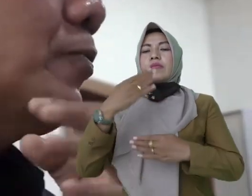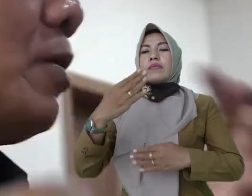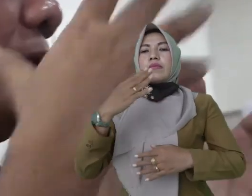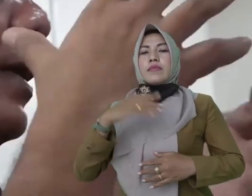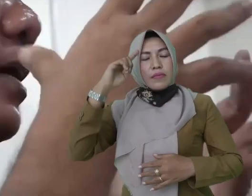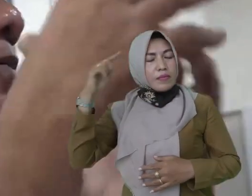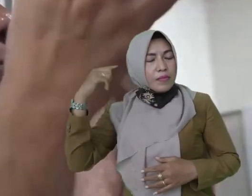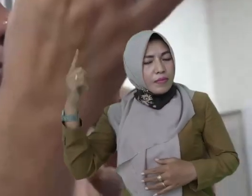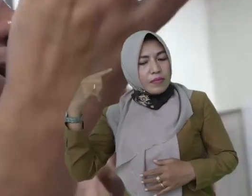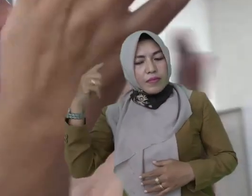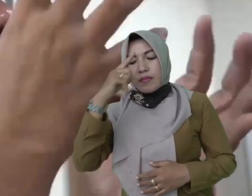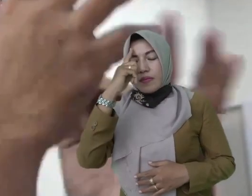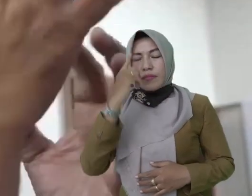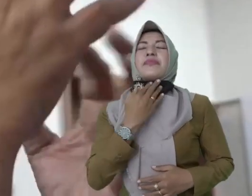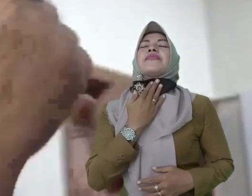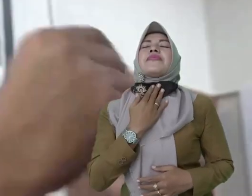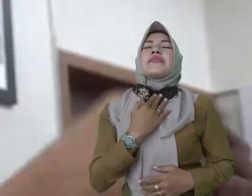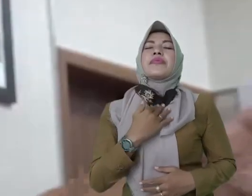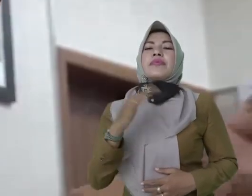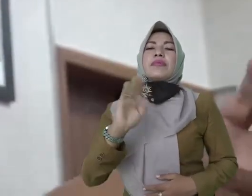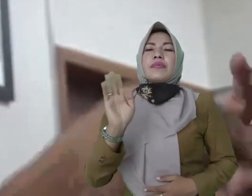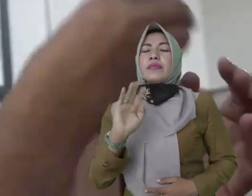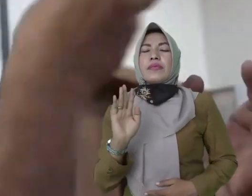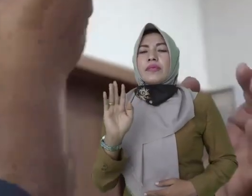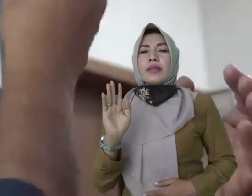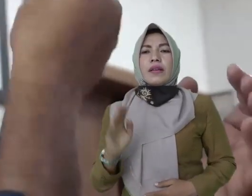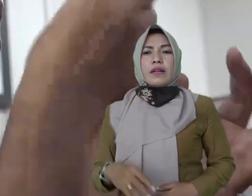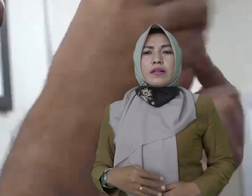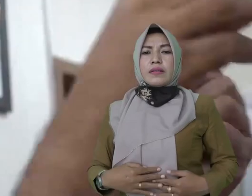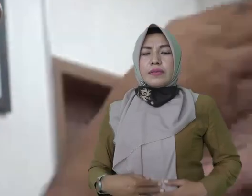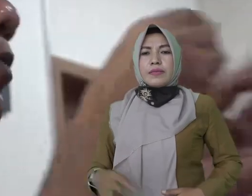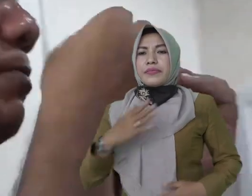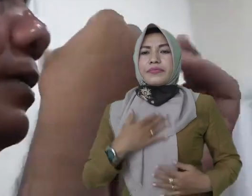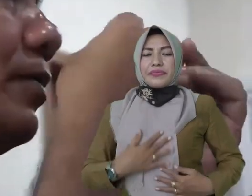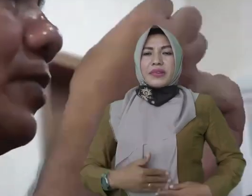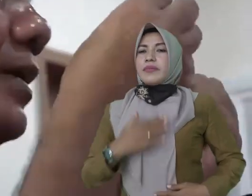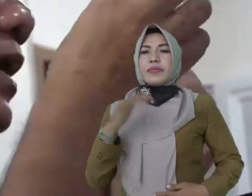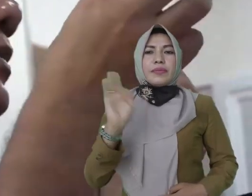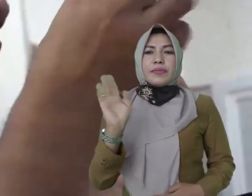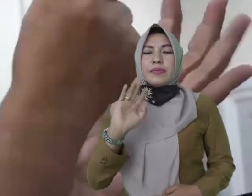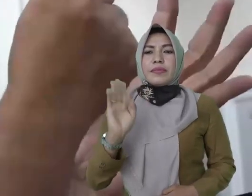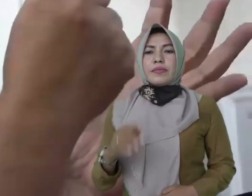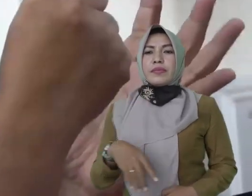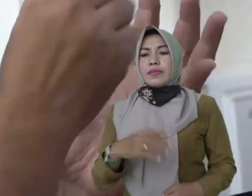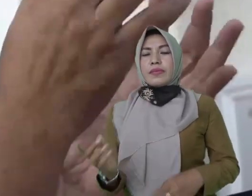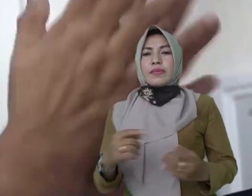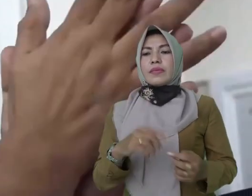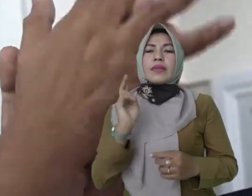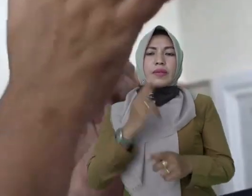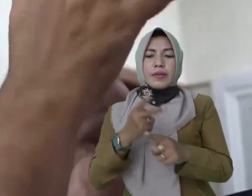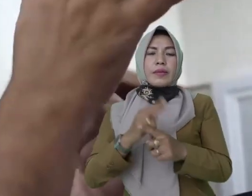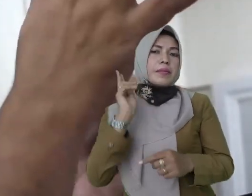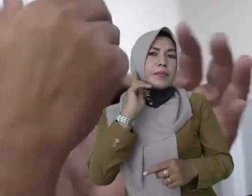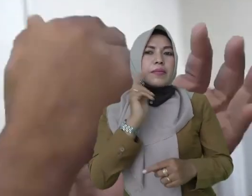sesak. Itu yang berat eh, pusing, nyeri sendi, gangguan menelan, tak bau lagi, ini bau apa ni, kok tak ada rasa, tak ada rasa.